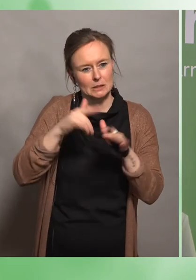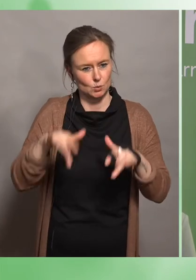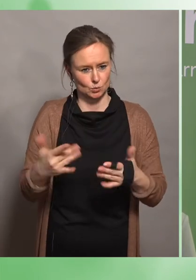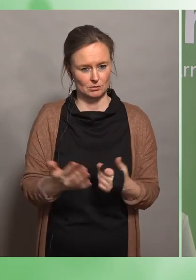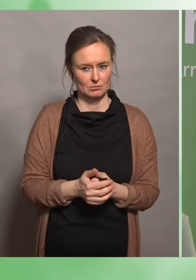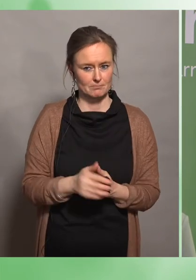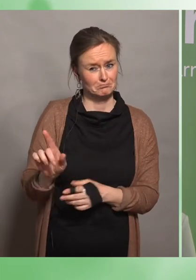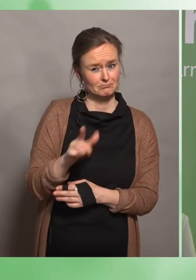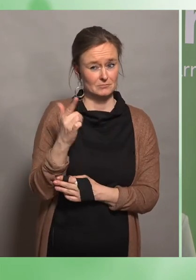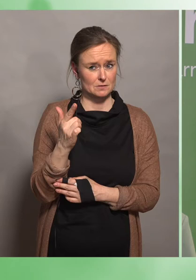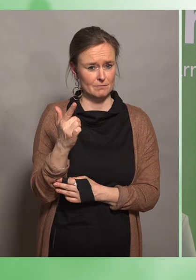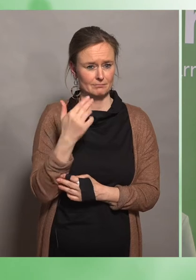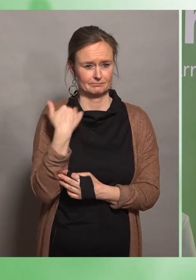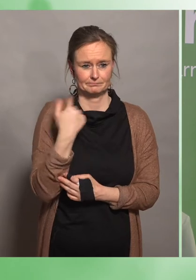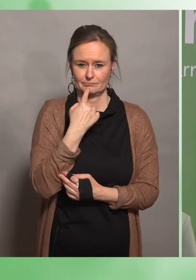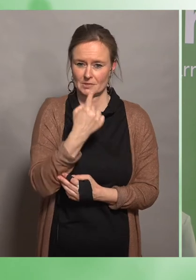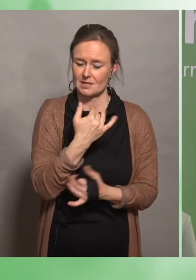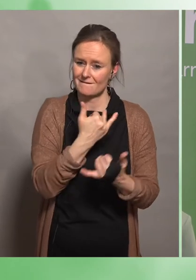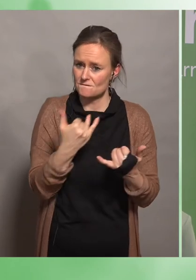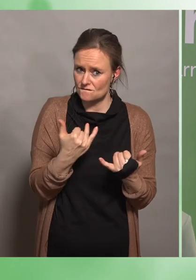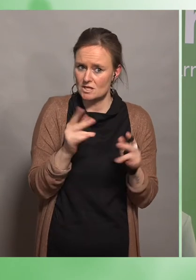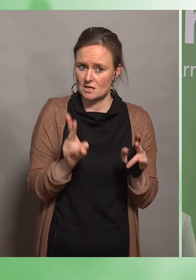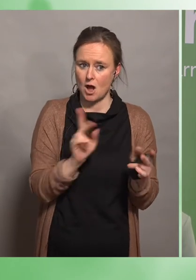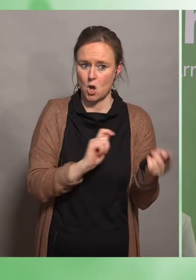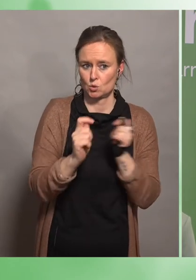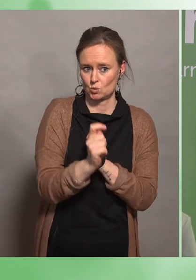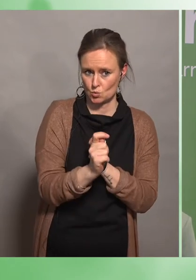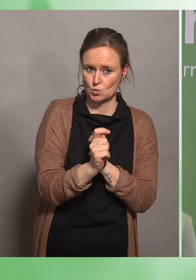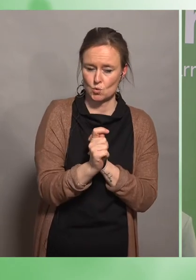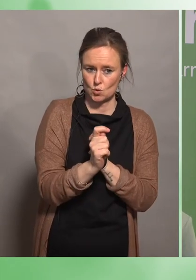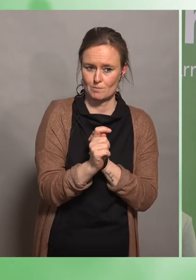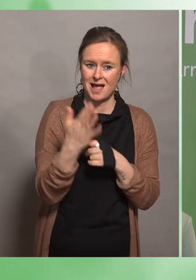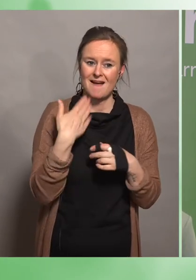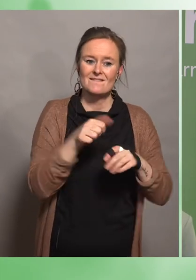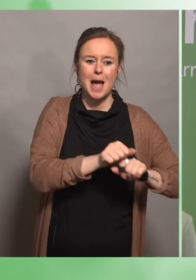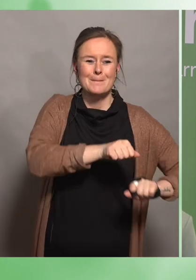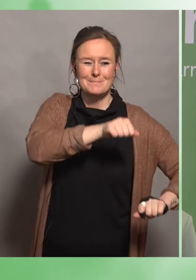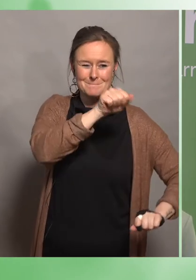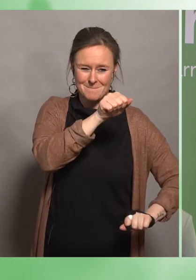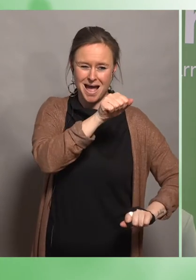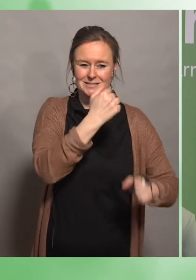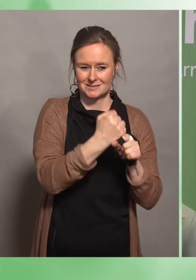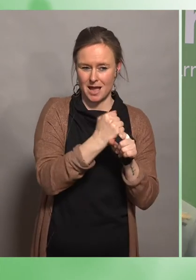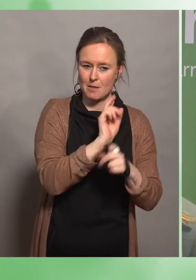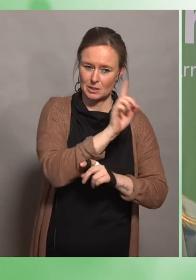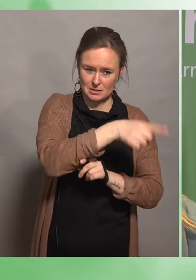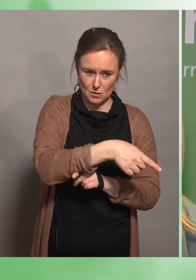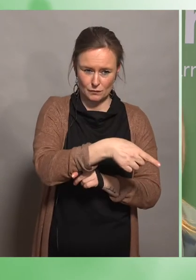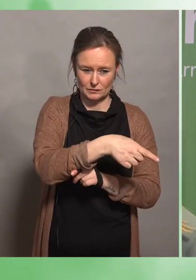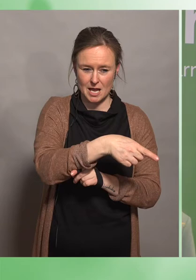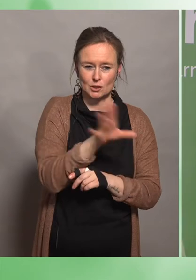auch zu sagen, okay, wie gehen wir es an? Dass wir dann eine Masterarbeit in Auftrag gegeben haben, also in Zusammenarbeit mit